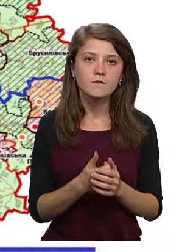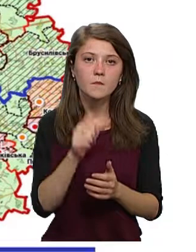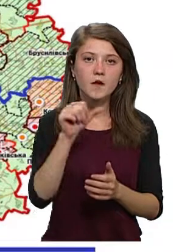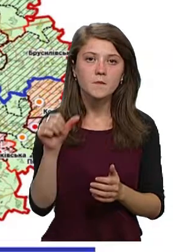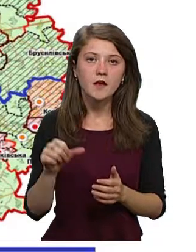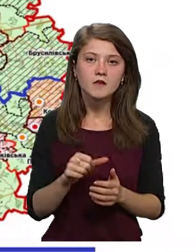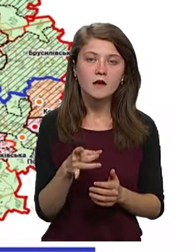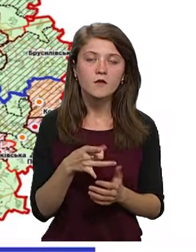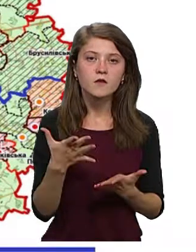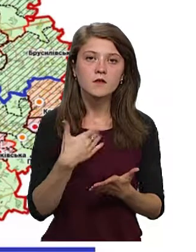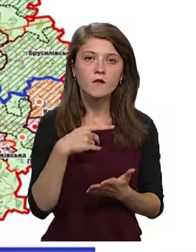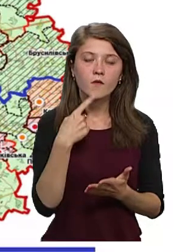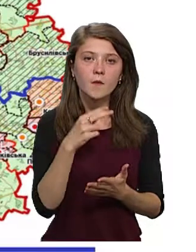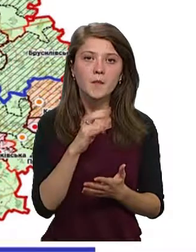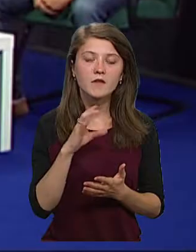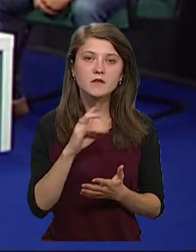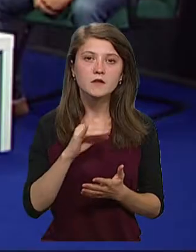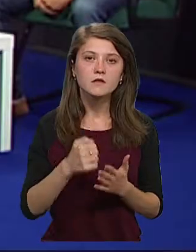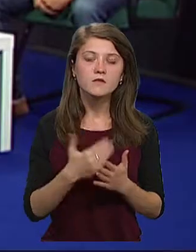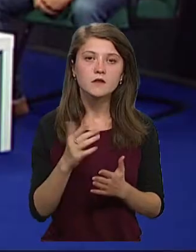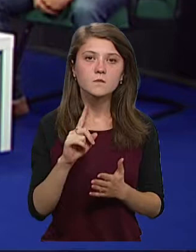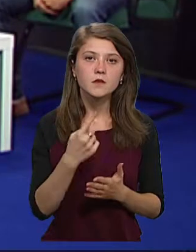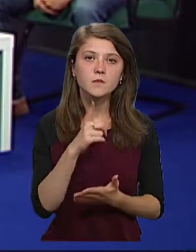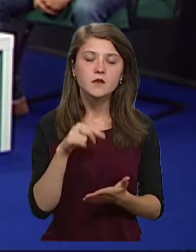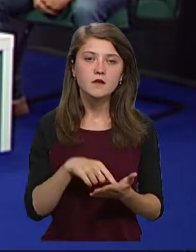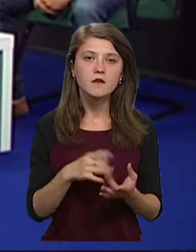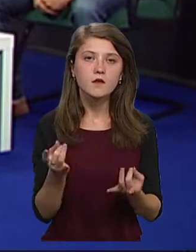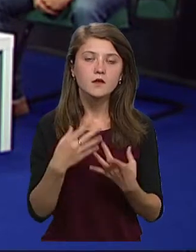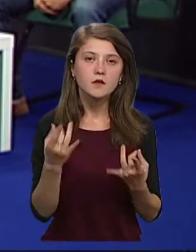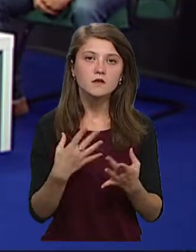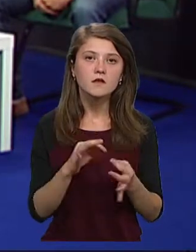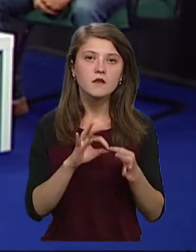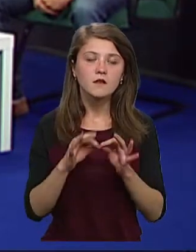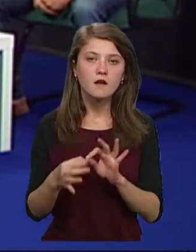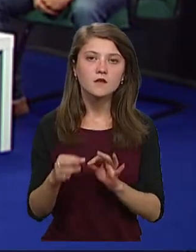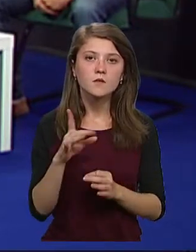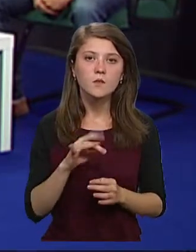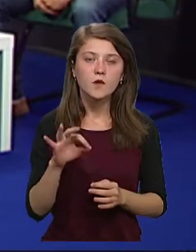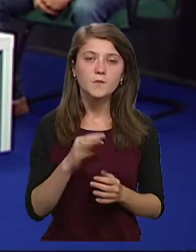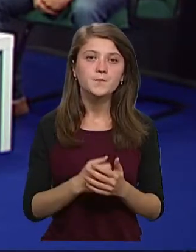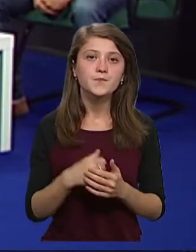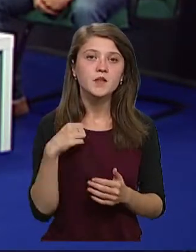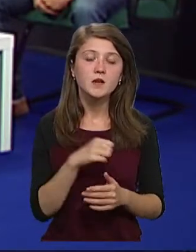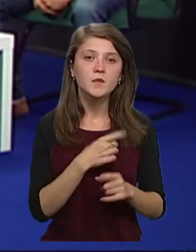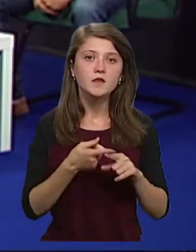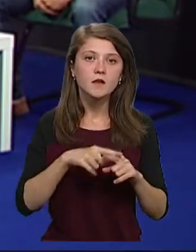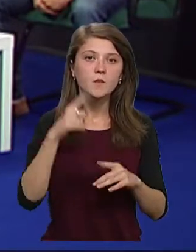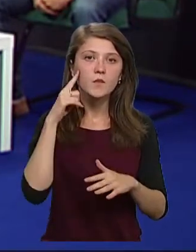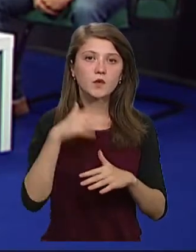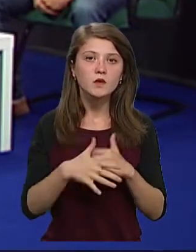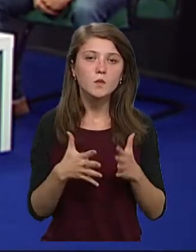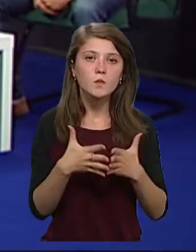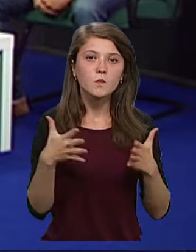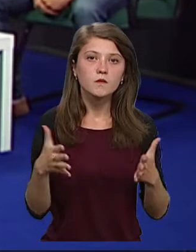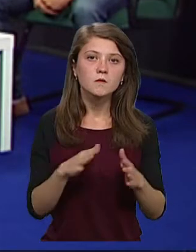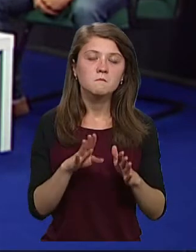4 говорив. І от, пане Василю, до вас перше питання. Розкажіть детальніше про саме оце поняття укрупнення, більш